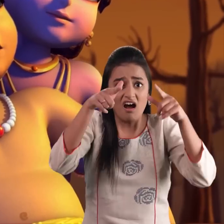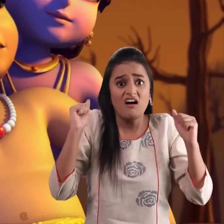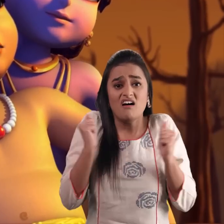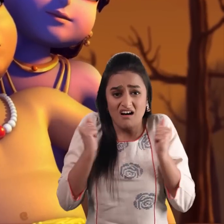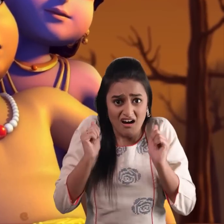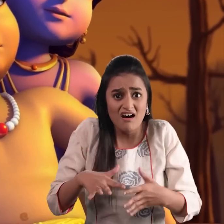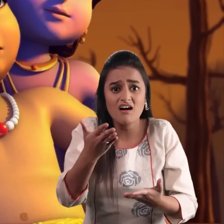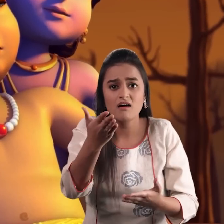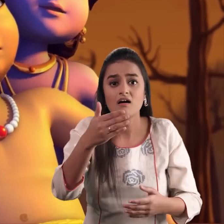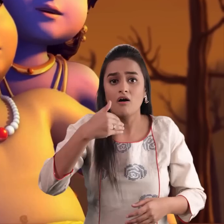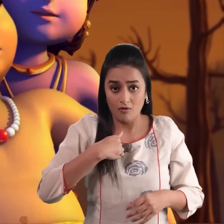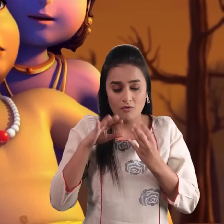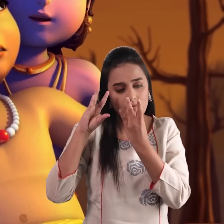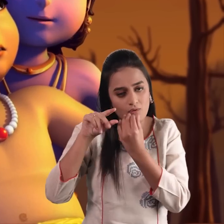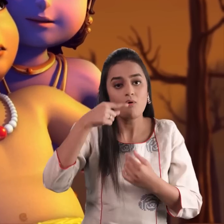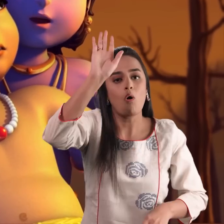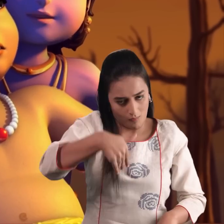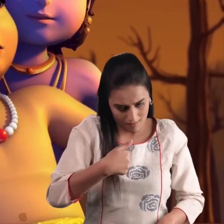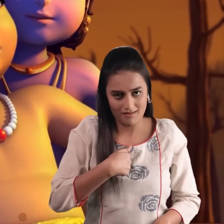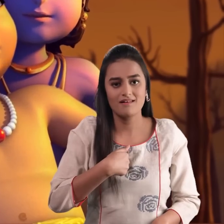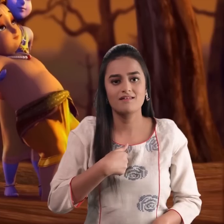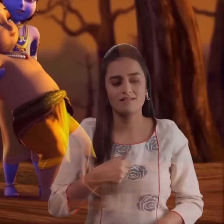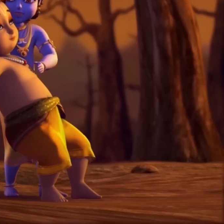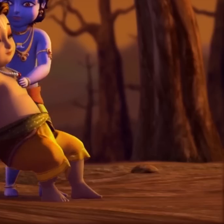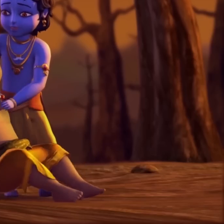काय भयभीत है। मैं उन्हें वापस बुलाता हूँ।